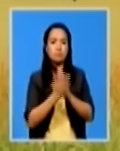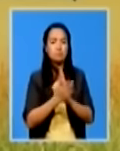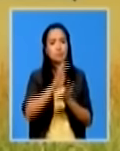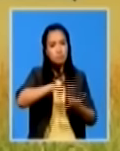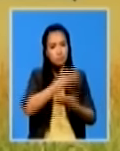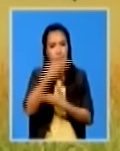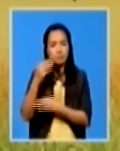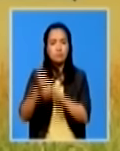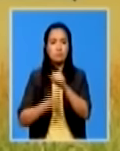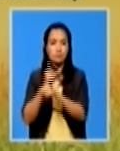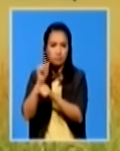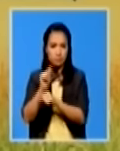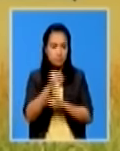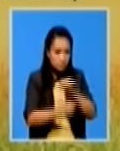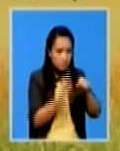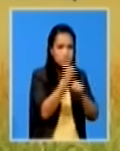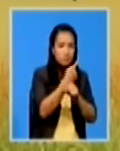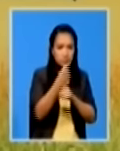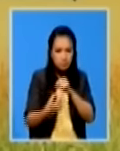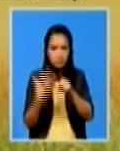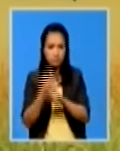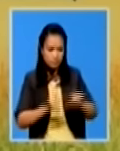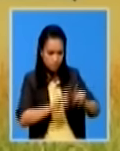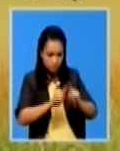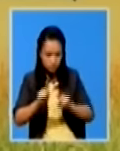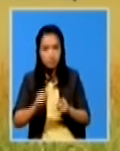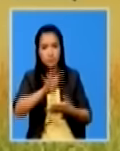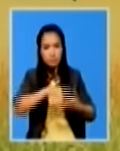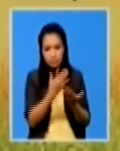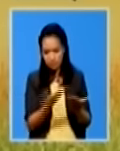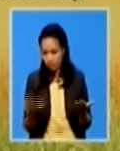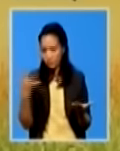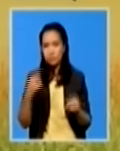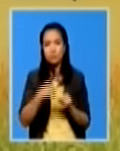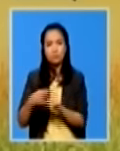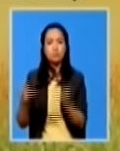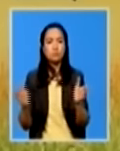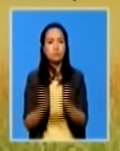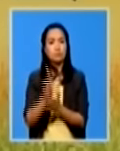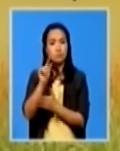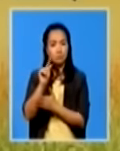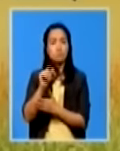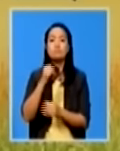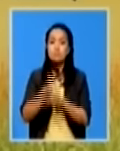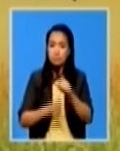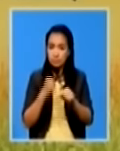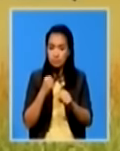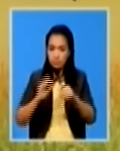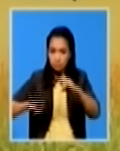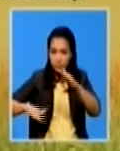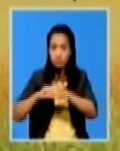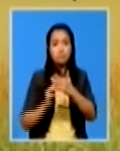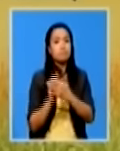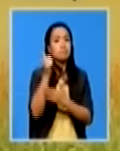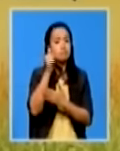มินทุก1ปีถึง5ปีนะครับ4ช่วงคือ4แผนรวม20ปีทั้งหมดจะสำเร็จได้ก็ด้วยการริเริ่มเอาใ